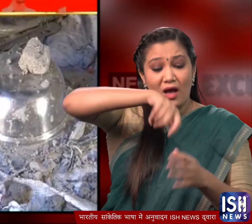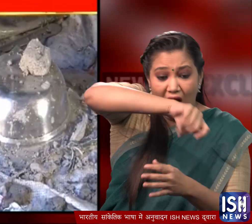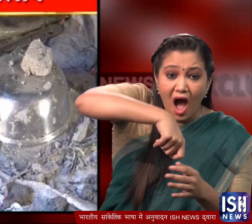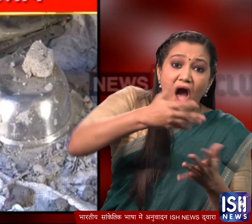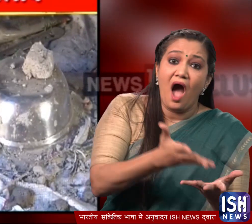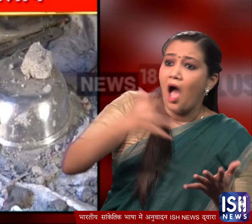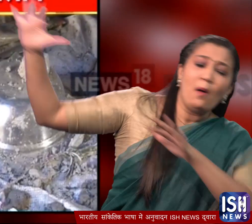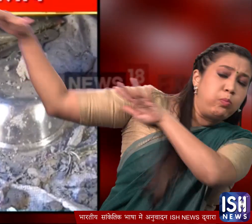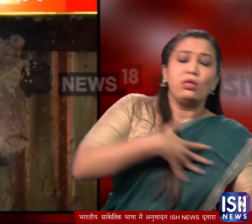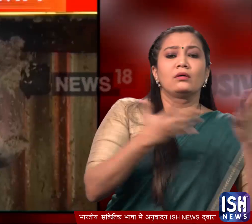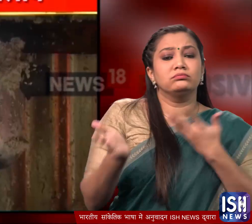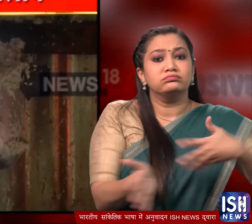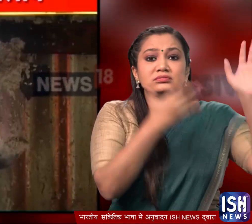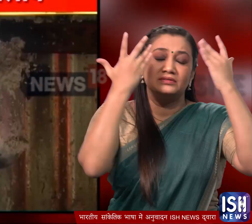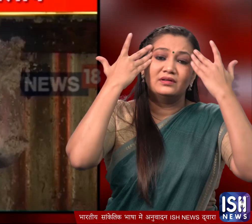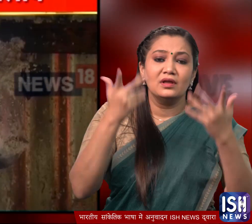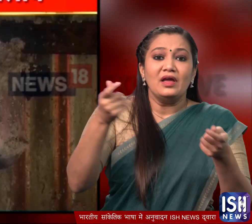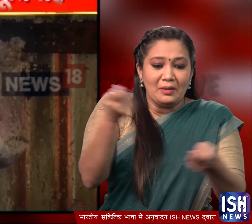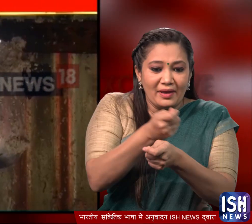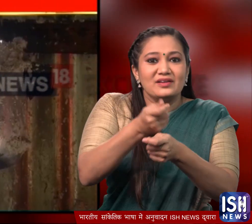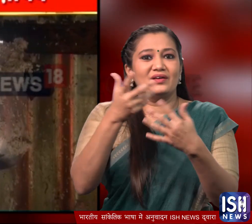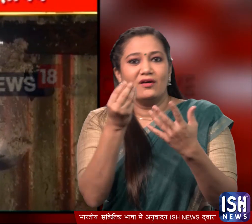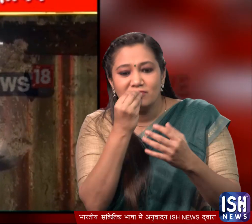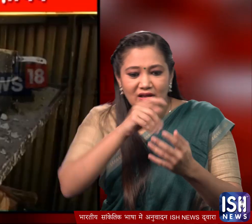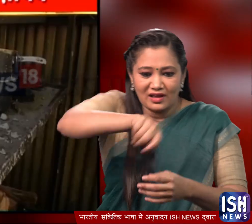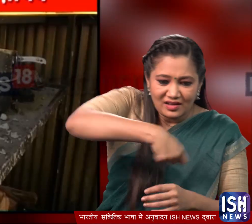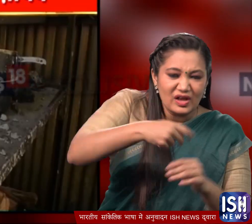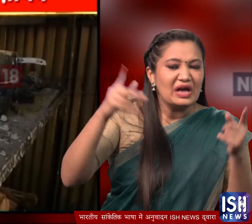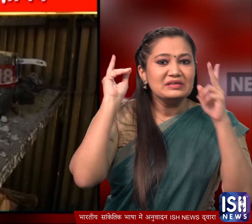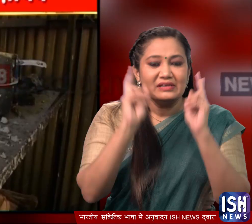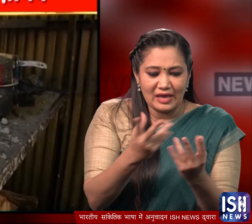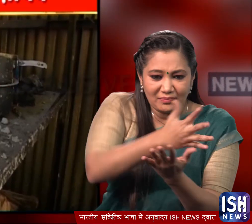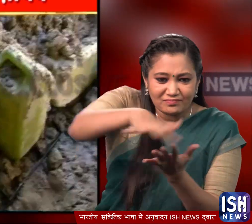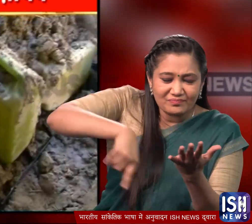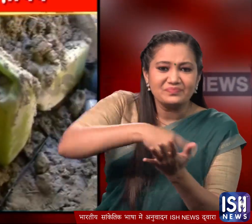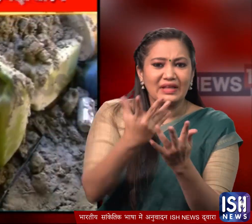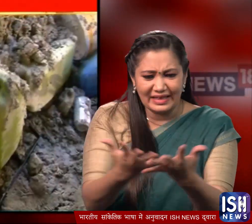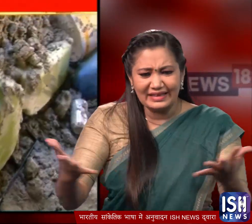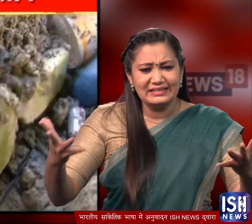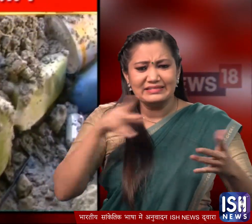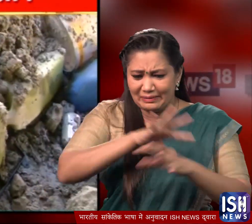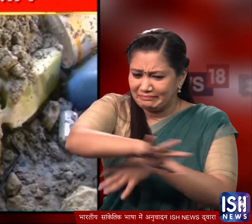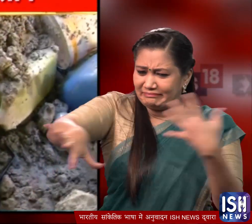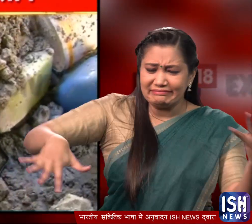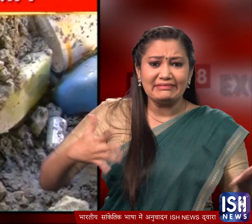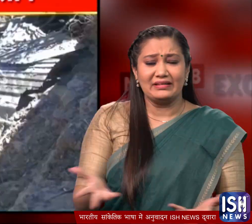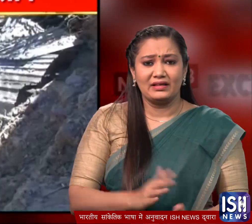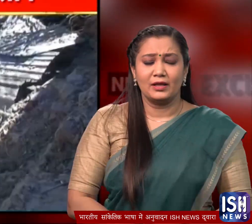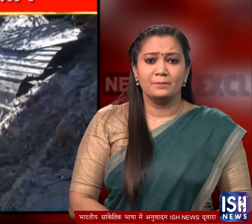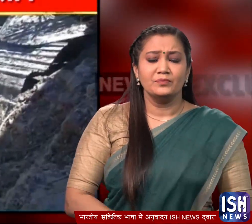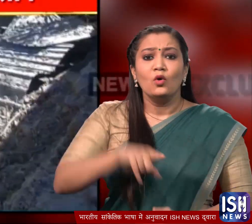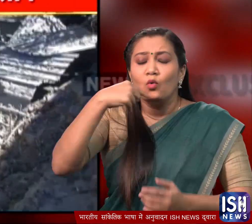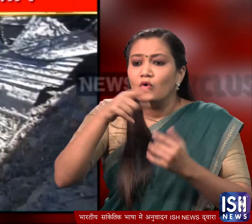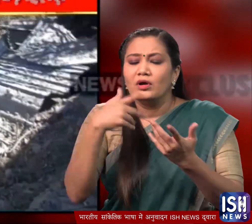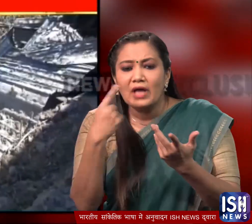शायद मजदूर खाना पका रहे थे। अब तक बंद प्रेशर कुकर अपनी जगह पर मौजूद है। खाना बनाने के बर्तन और गृहस्थी का बाकी सामान भी बिखरा पड़ा है।